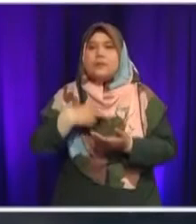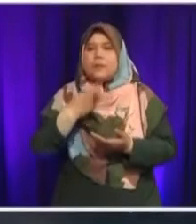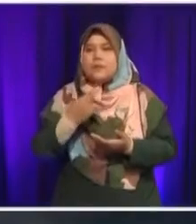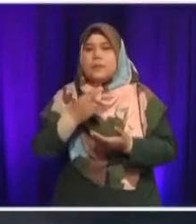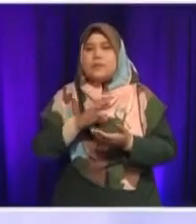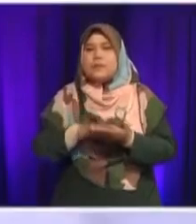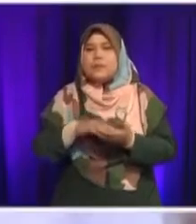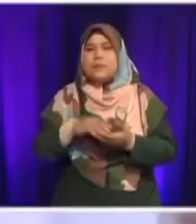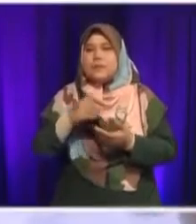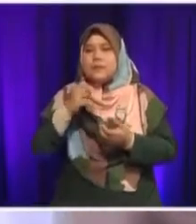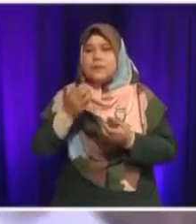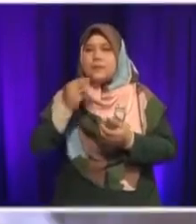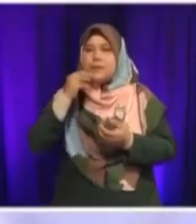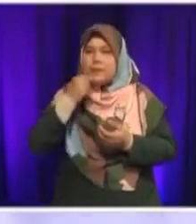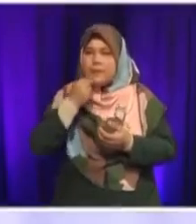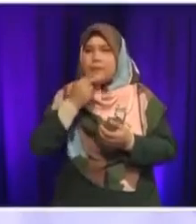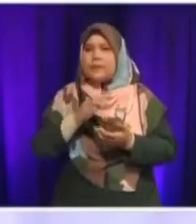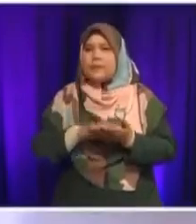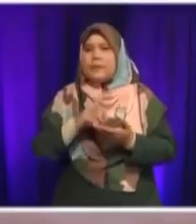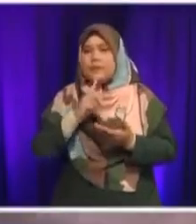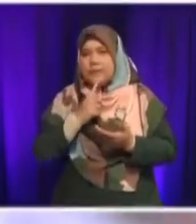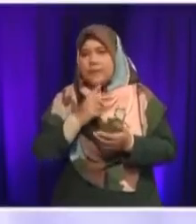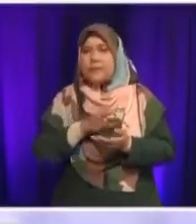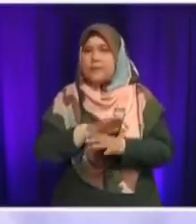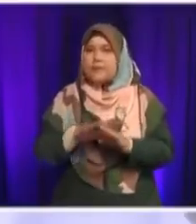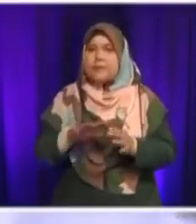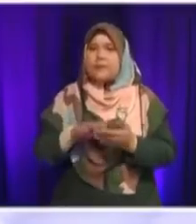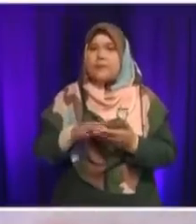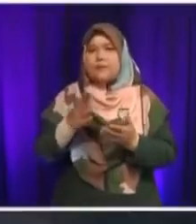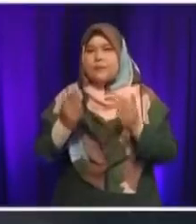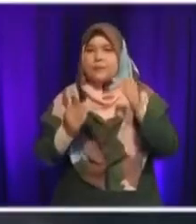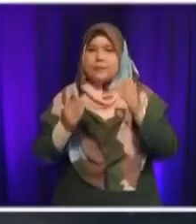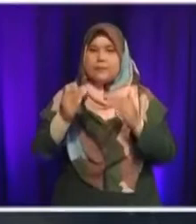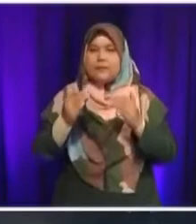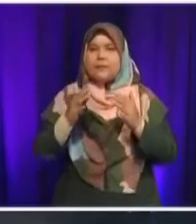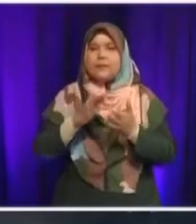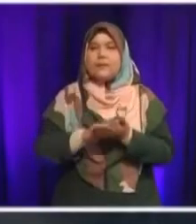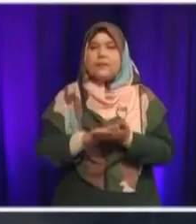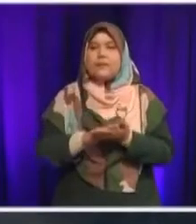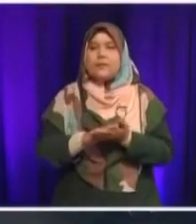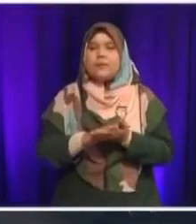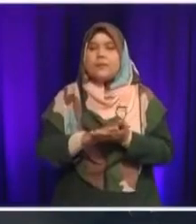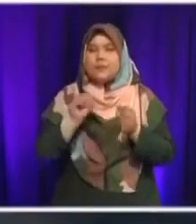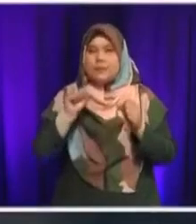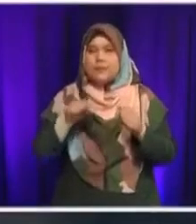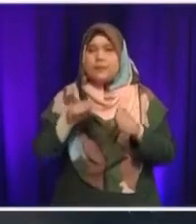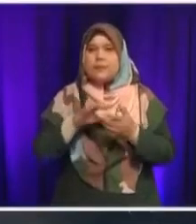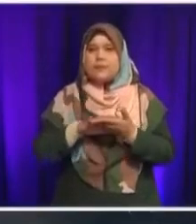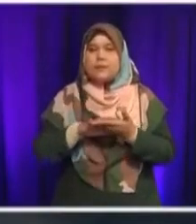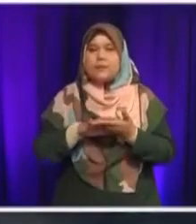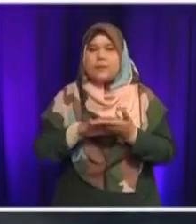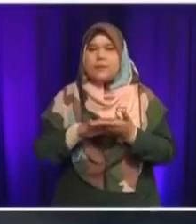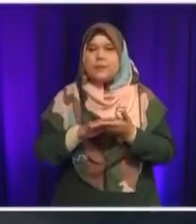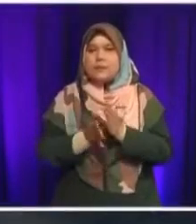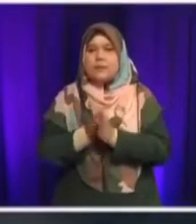stabil ada pahit ada manis tetapi tidak terlalu manis atau tidak terlalu pahit rasanya stabil saja jadi selepas